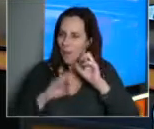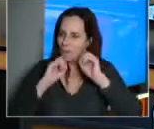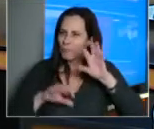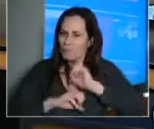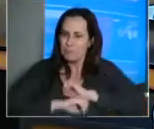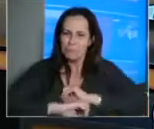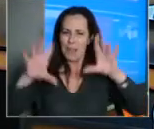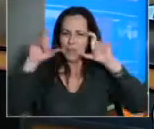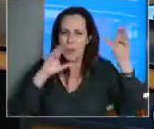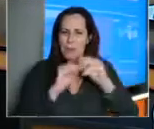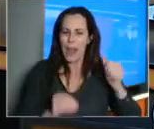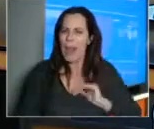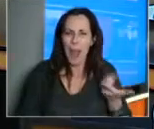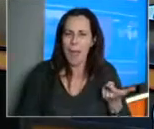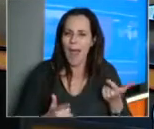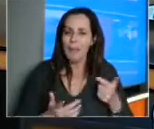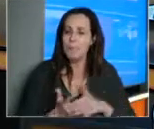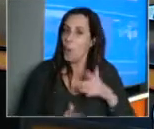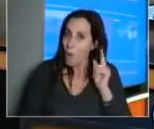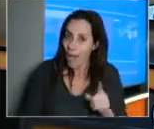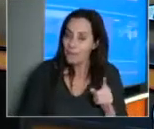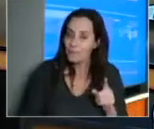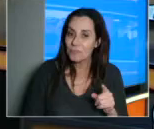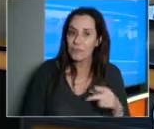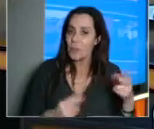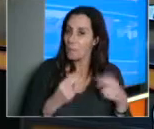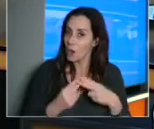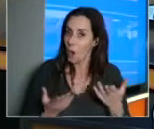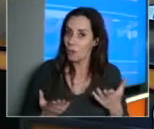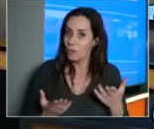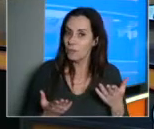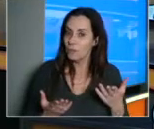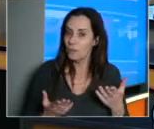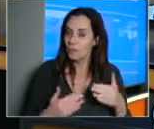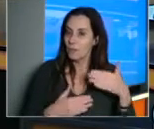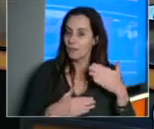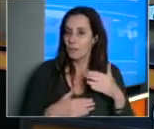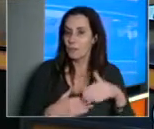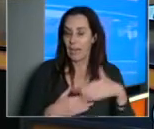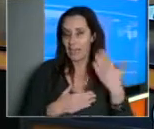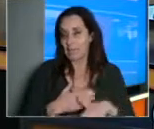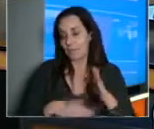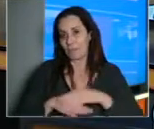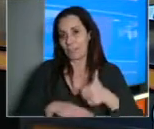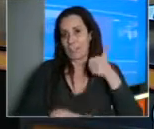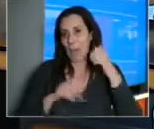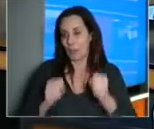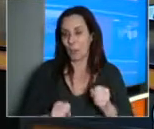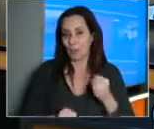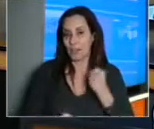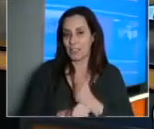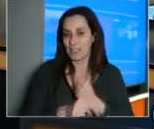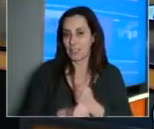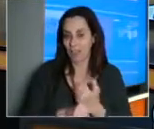התמונה עם את התמונות שלהם כל החיילים. יכול להיות שבקרוב מאוד ייפרד מתפקיד שר הביטחון, הבייבי שלו, עשה עליו